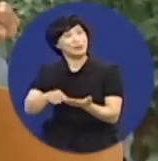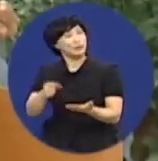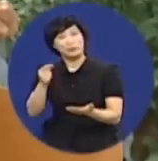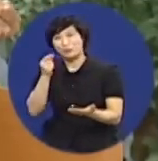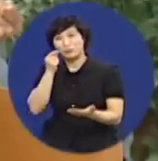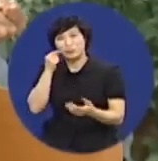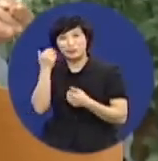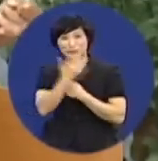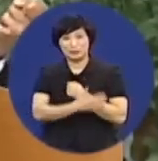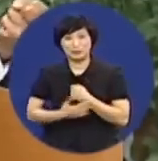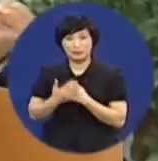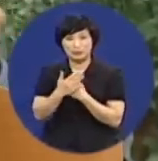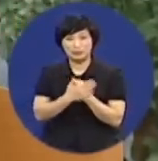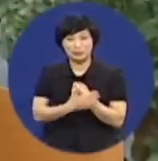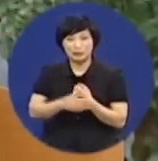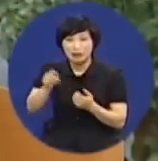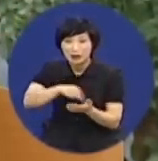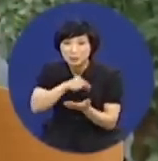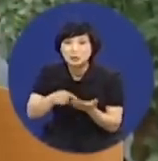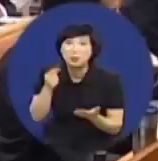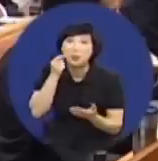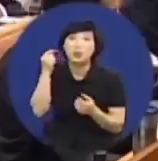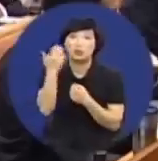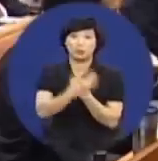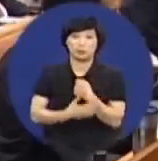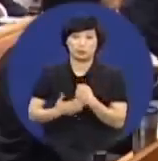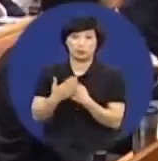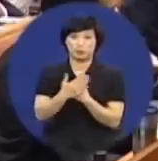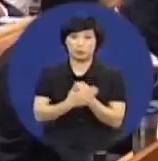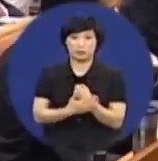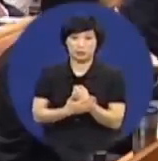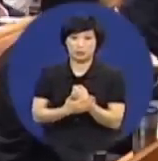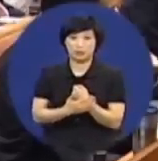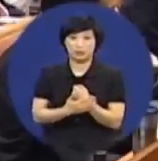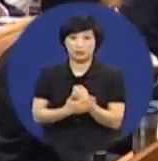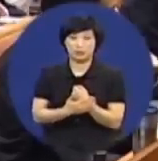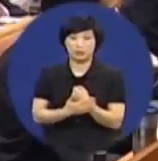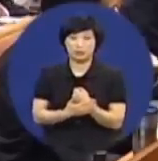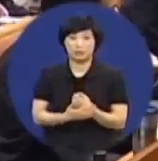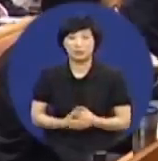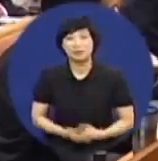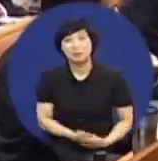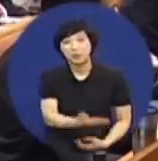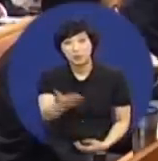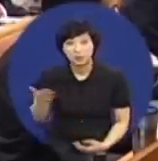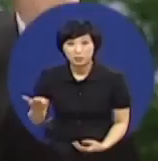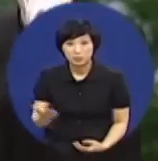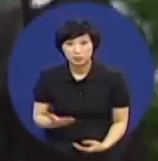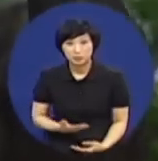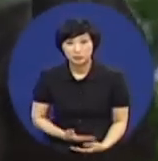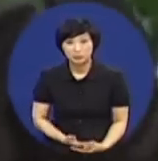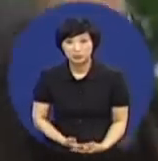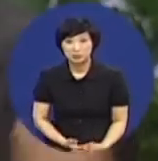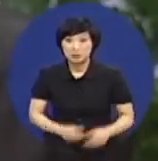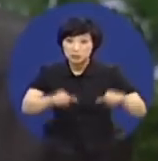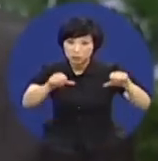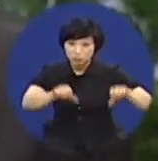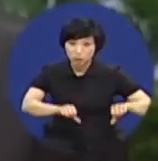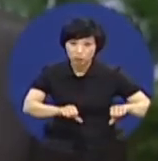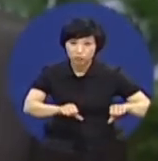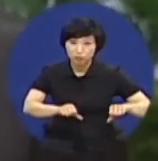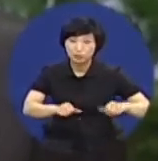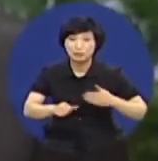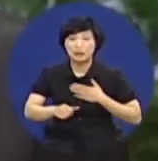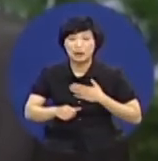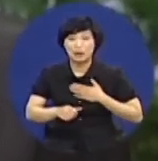きな恵みは返すことのできない恵みです。返すことのできない恵みです。皆さん、呪われ